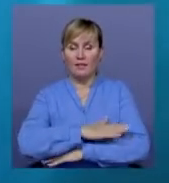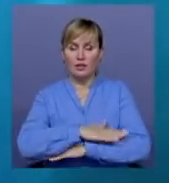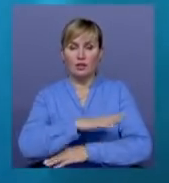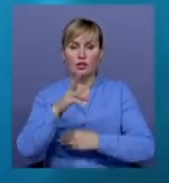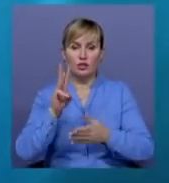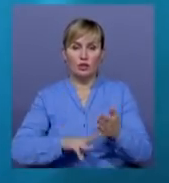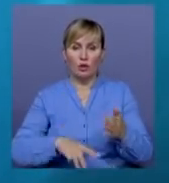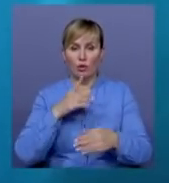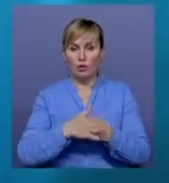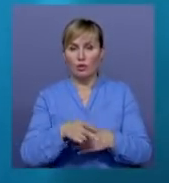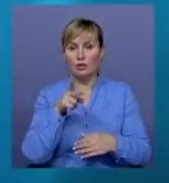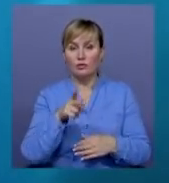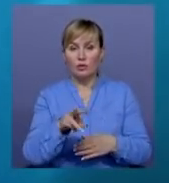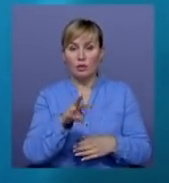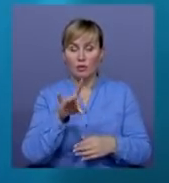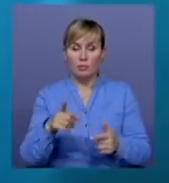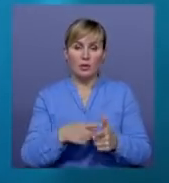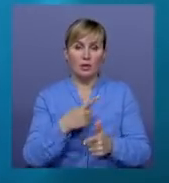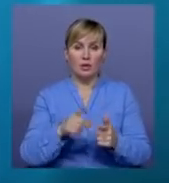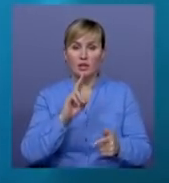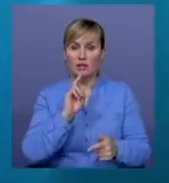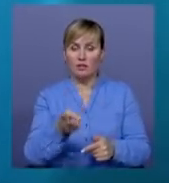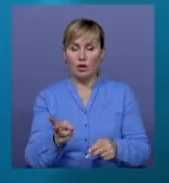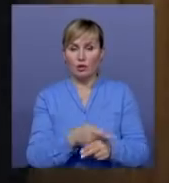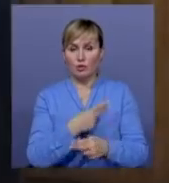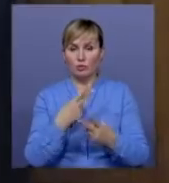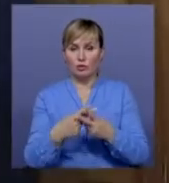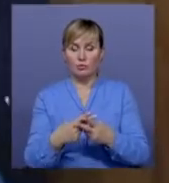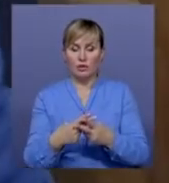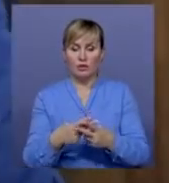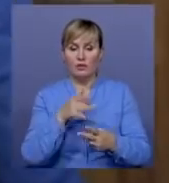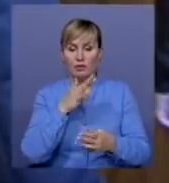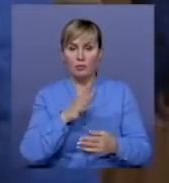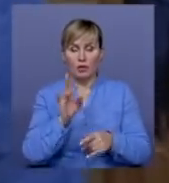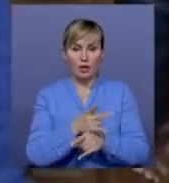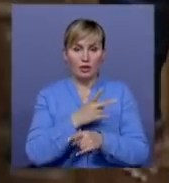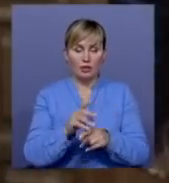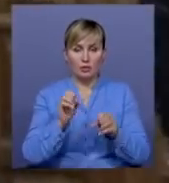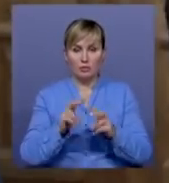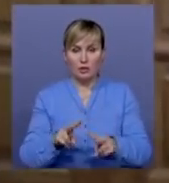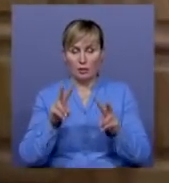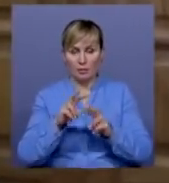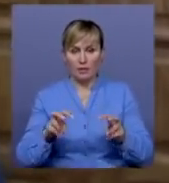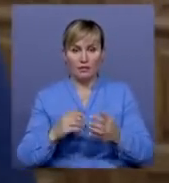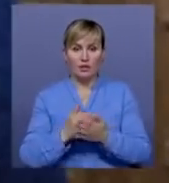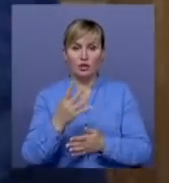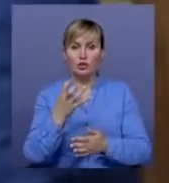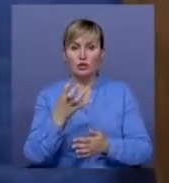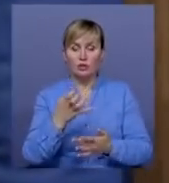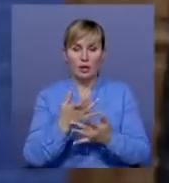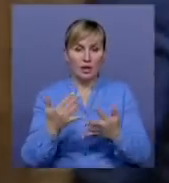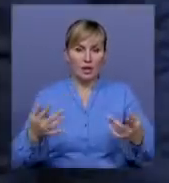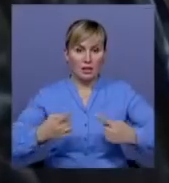штрафом в размере 2000 МРП или 2 годами лишения свободы. Во время ночного рейда специалисты проверили свыше 400